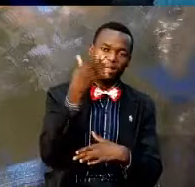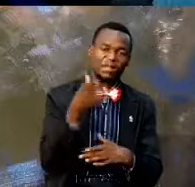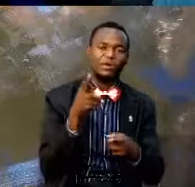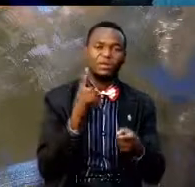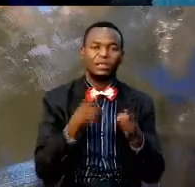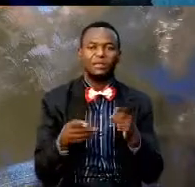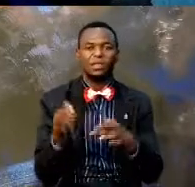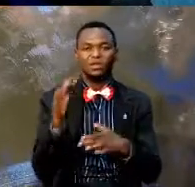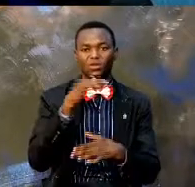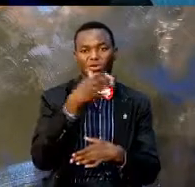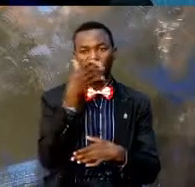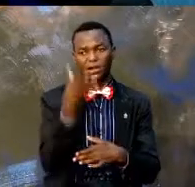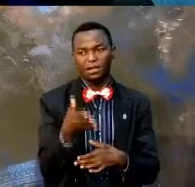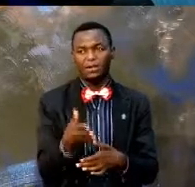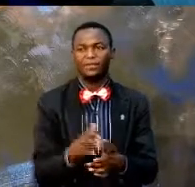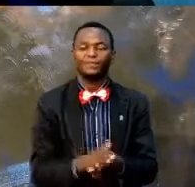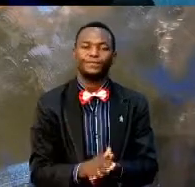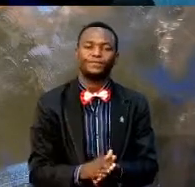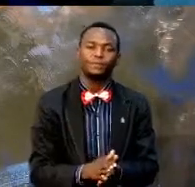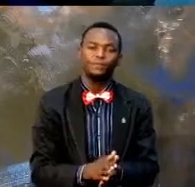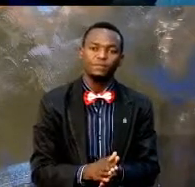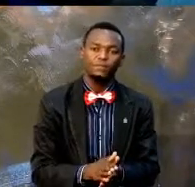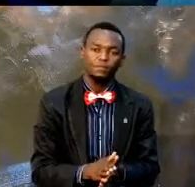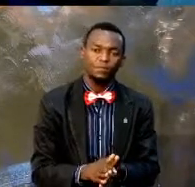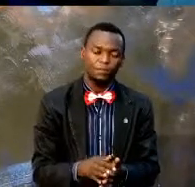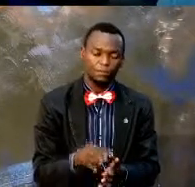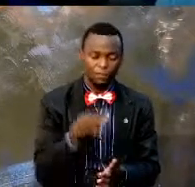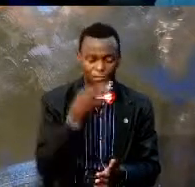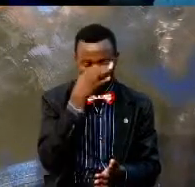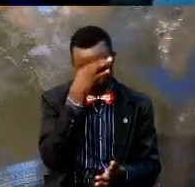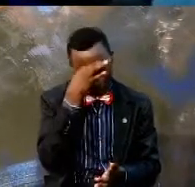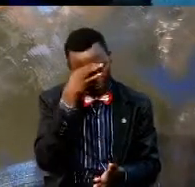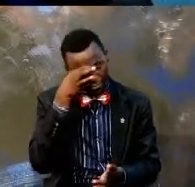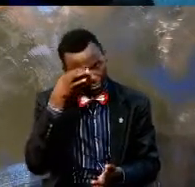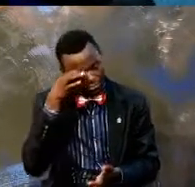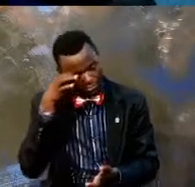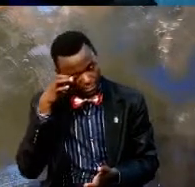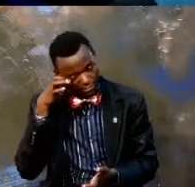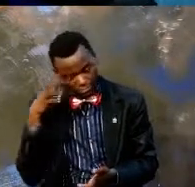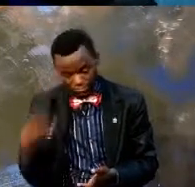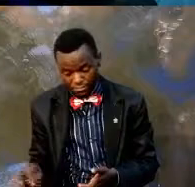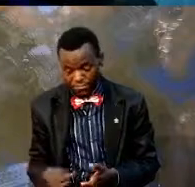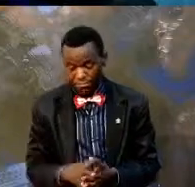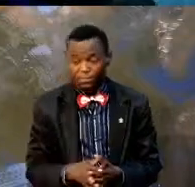wapendwa, tembeeni. Akuita, akuita wewe,